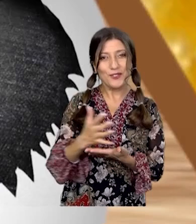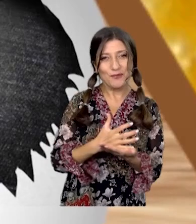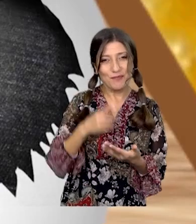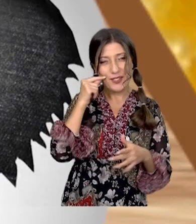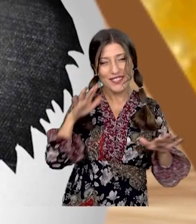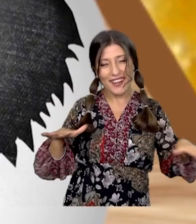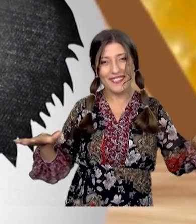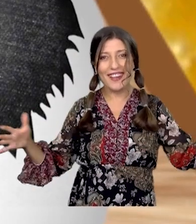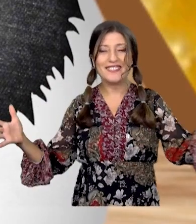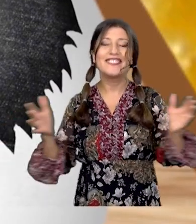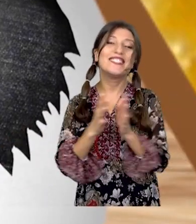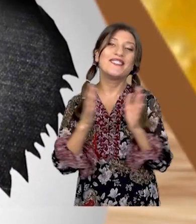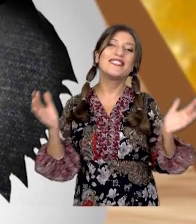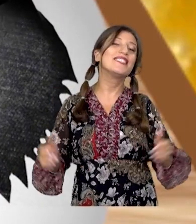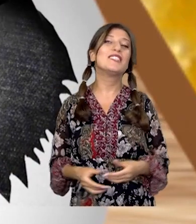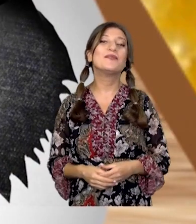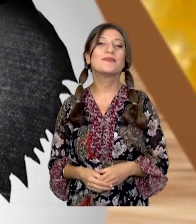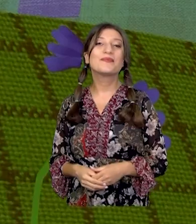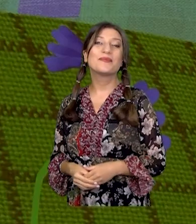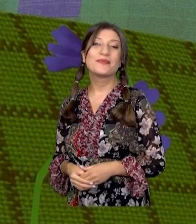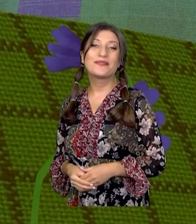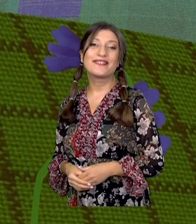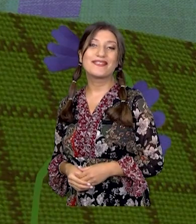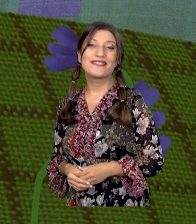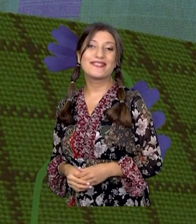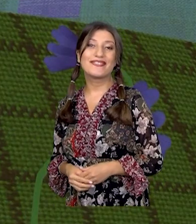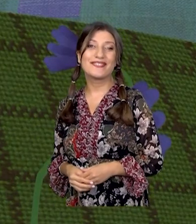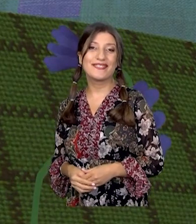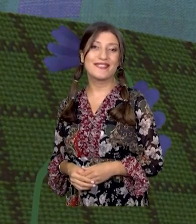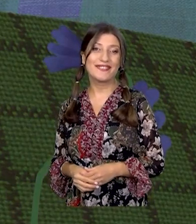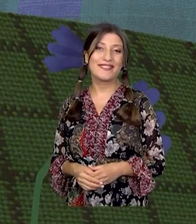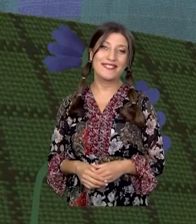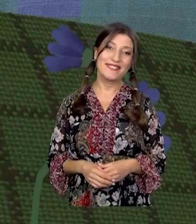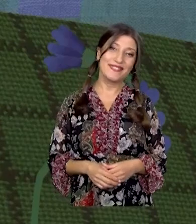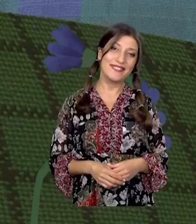կաթիլ, մեղրեն հավակում մեղուներն անդիլ.